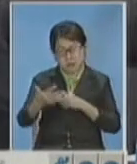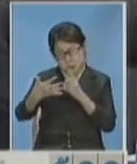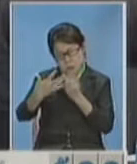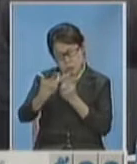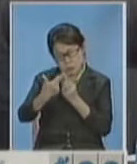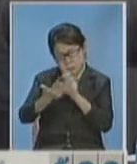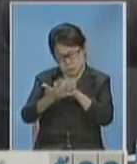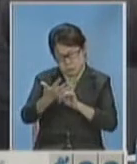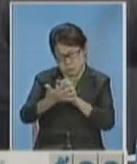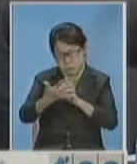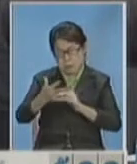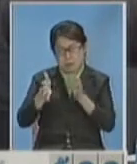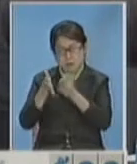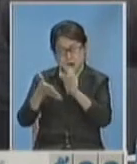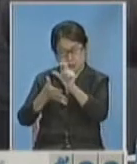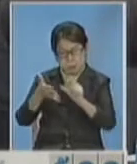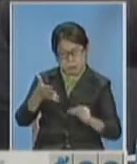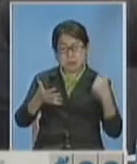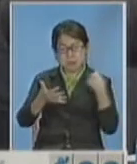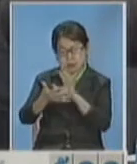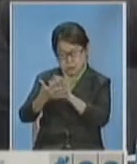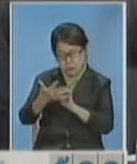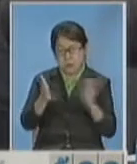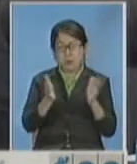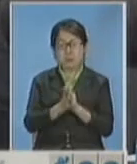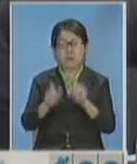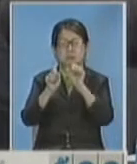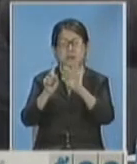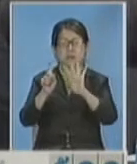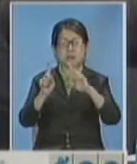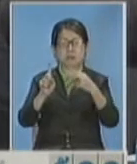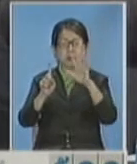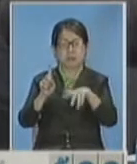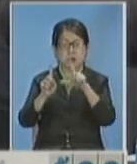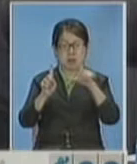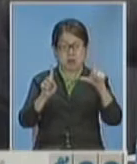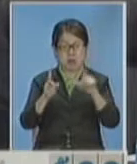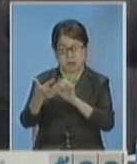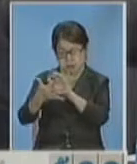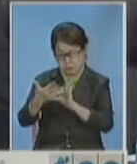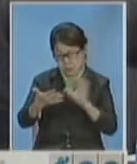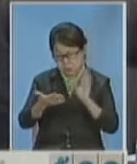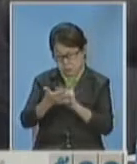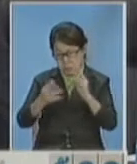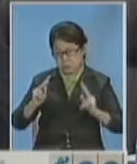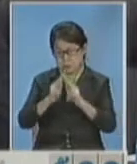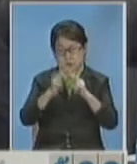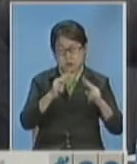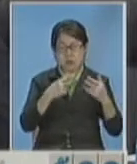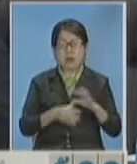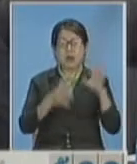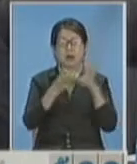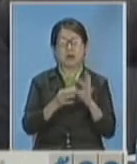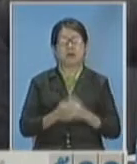ขที่มีอยู่ในทุกหน่วยงานทุกกระทรวงทบวงกลม 145,000 ล้านนะคะปรากฏว่าก็เป็นการเข้า